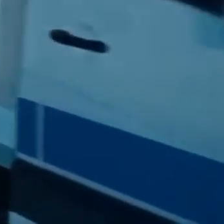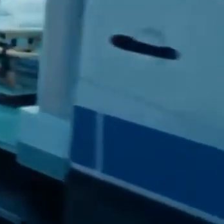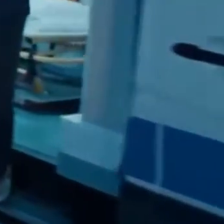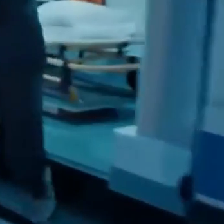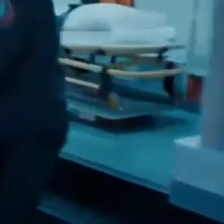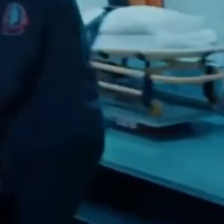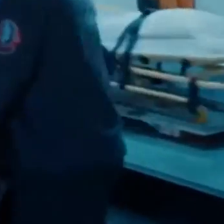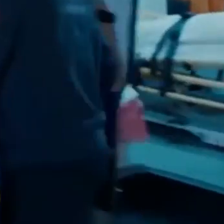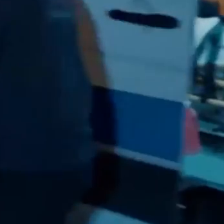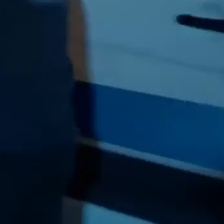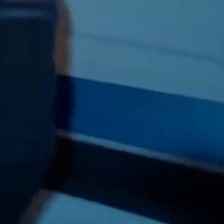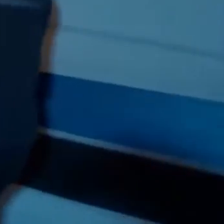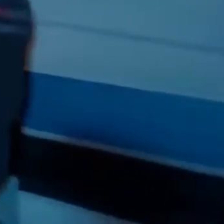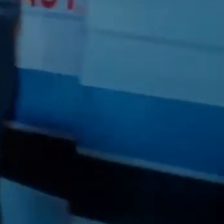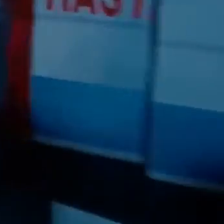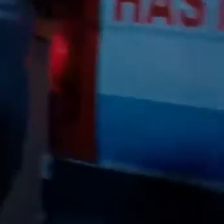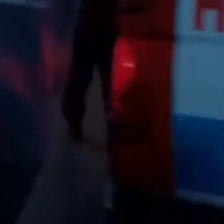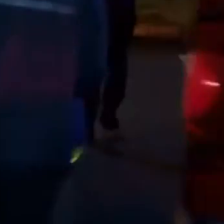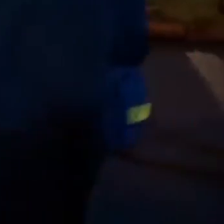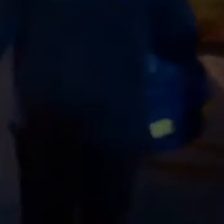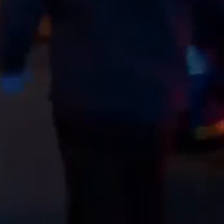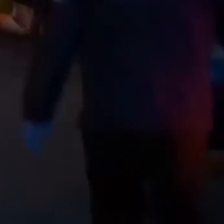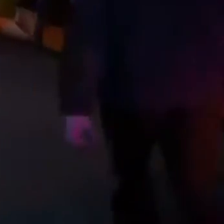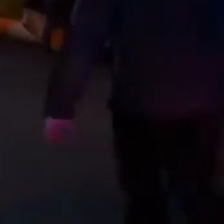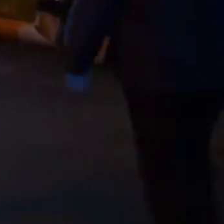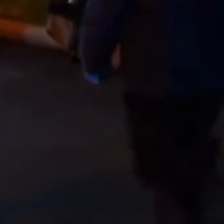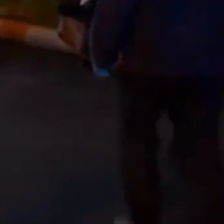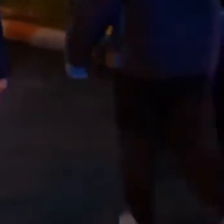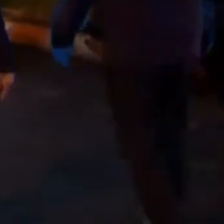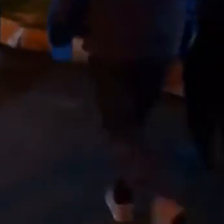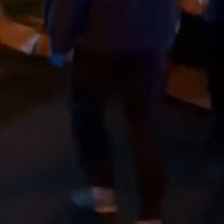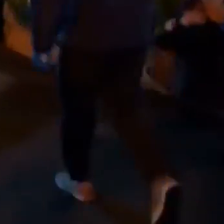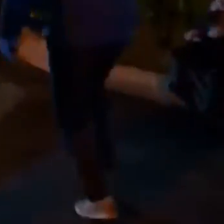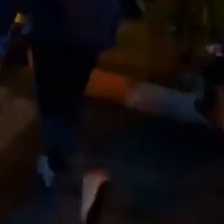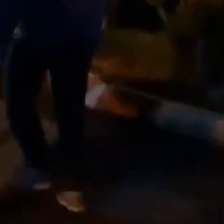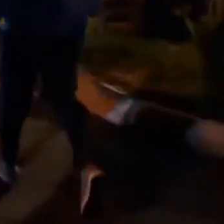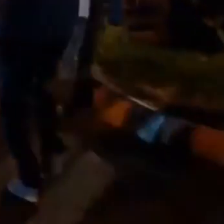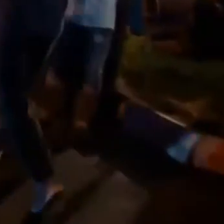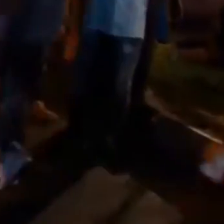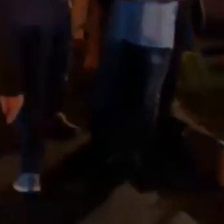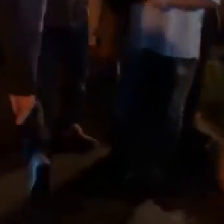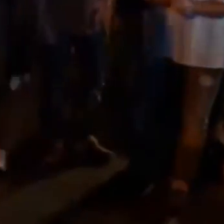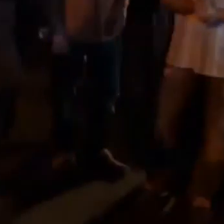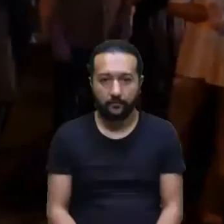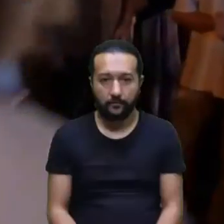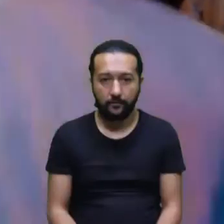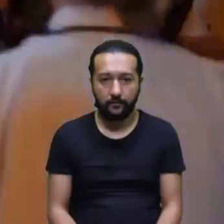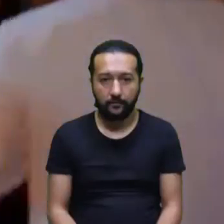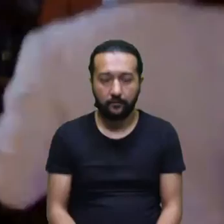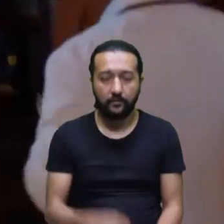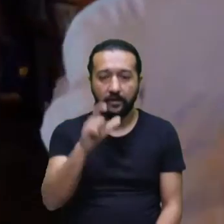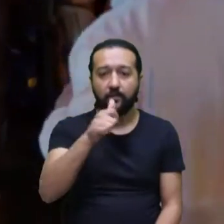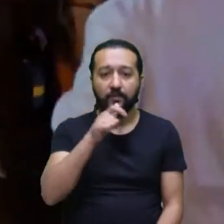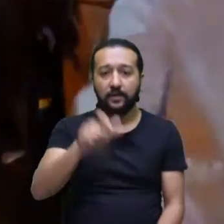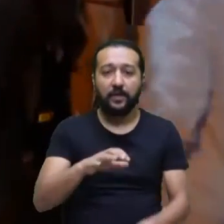Hüsnü indi. Aynı ambulansın arkasından inen sağlık görevlisi peşinden gidiyor. Cahit içeriden çıkıp kapıda karşıladı. Cahit